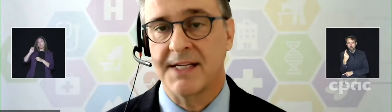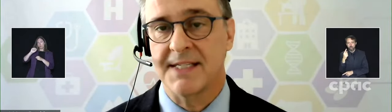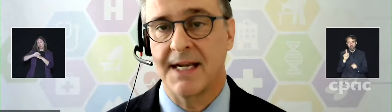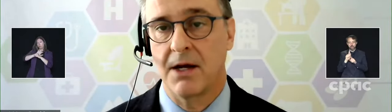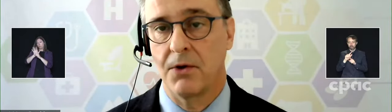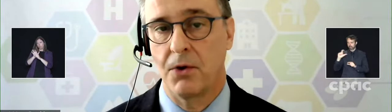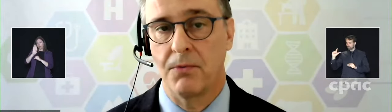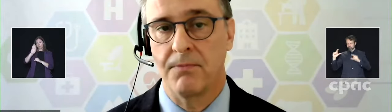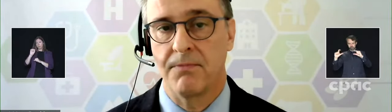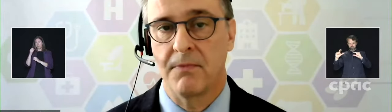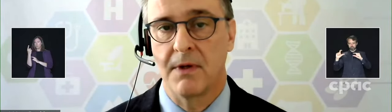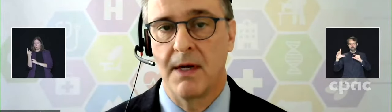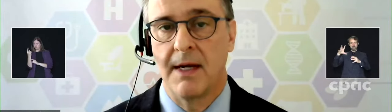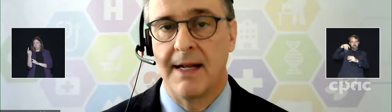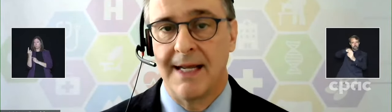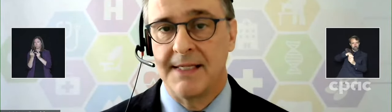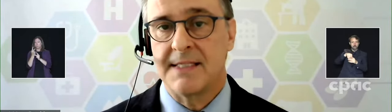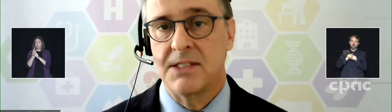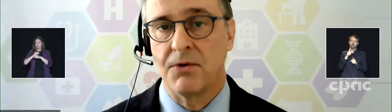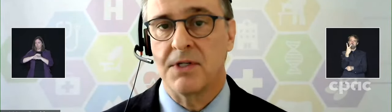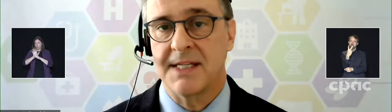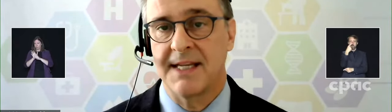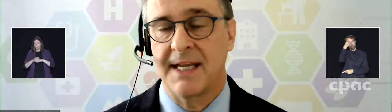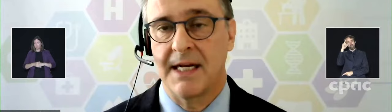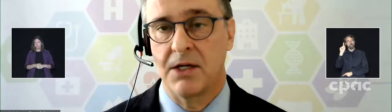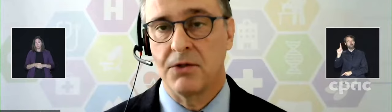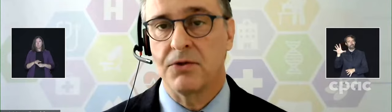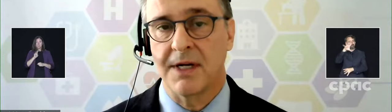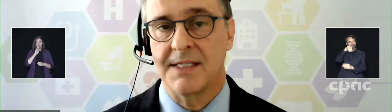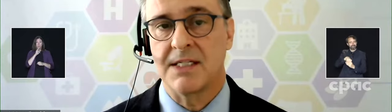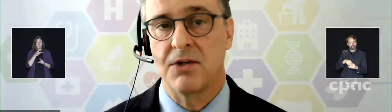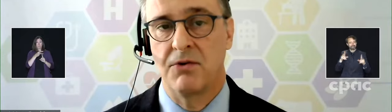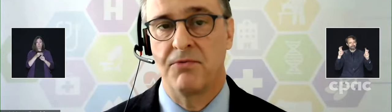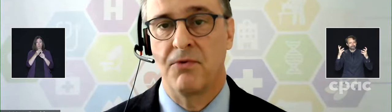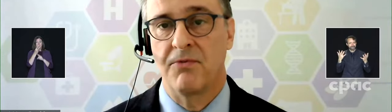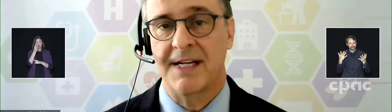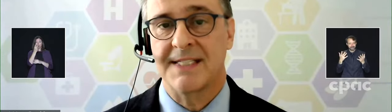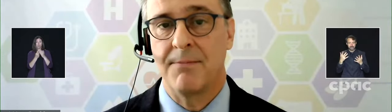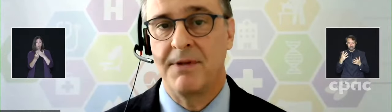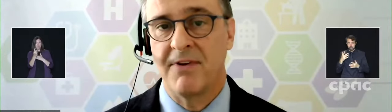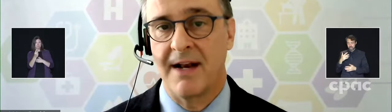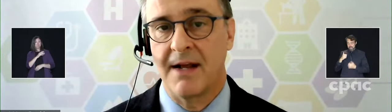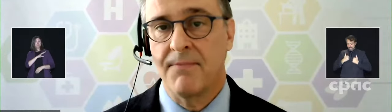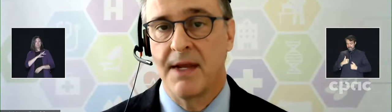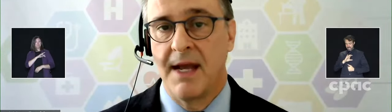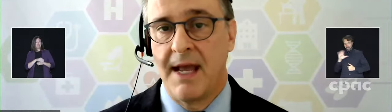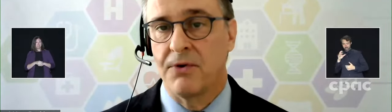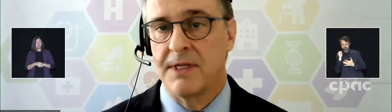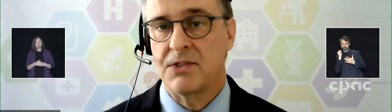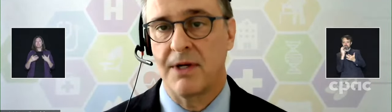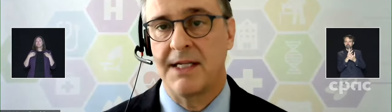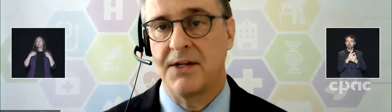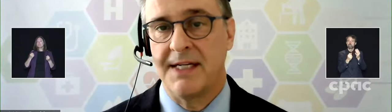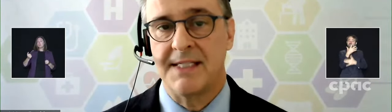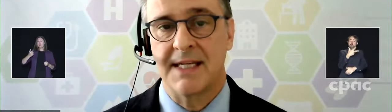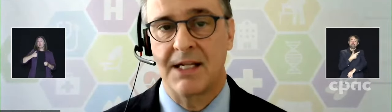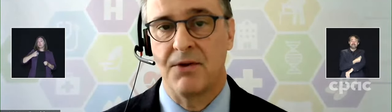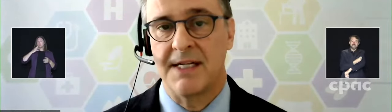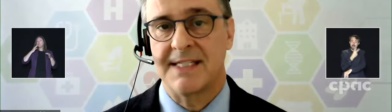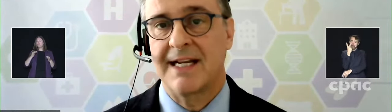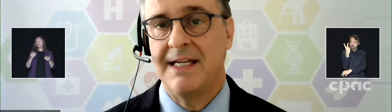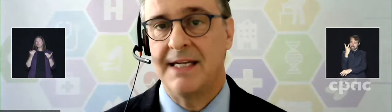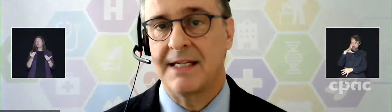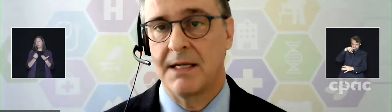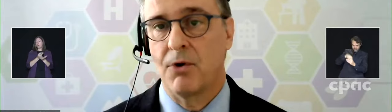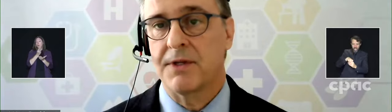de deux vaccins en un. La décision de Santé Canada d'autoriser ce nouveau vaccin bivalent est fondée sur les données tirées